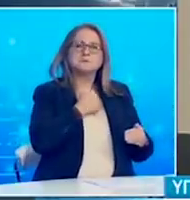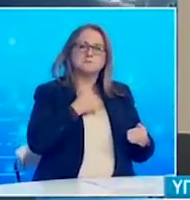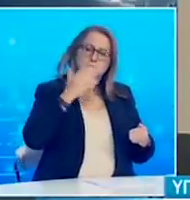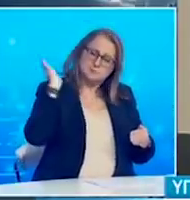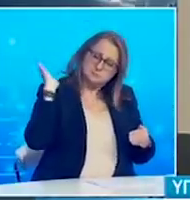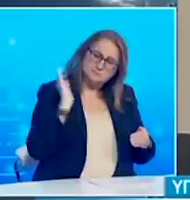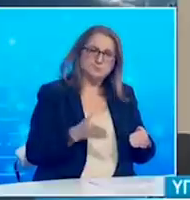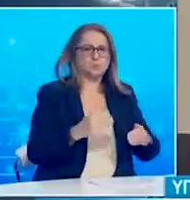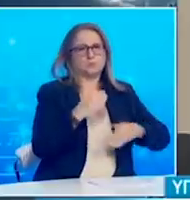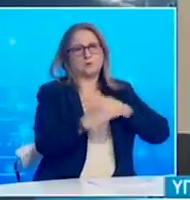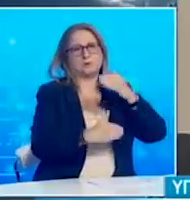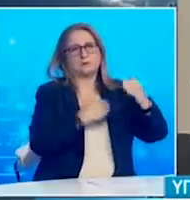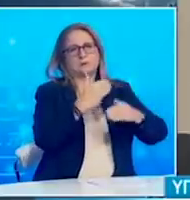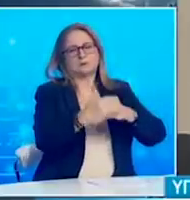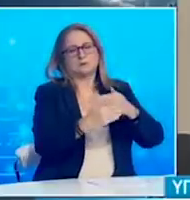θέση